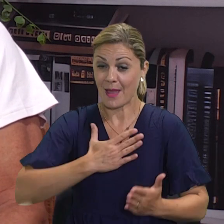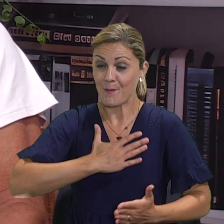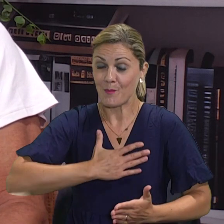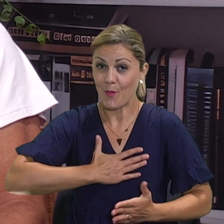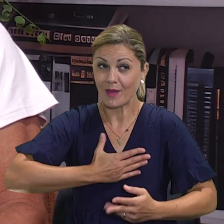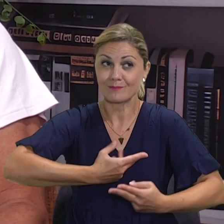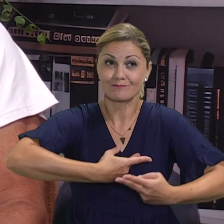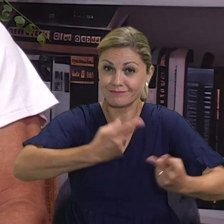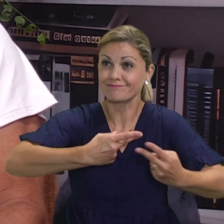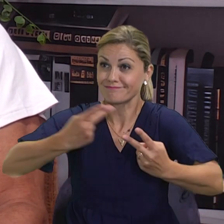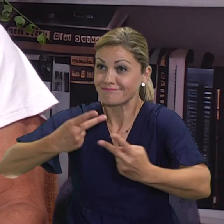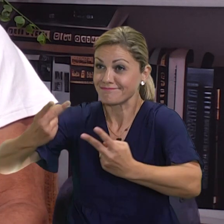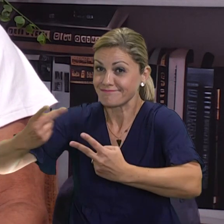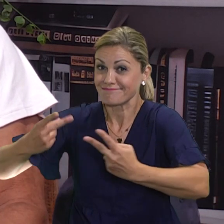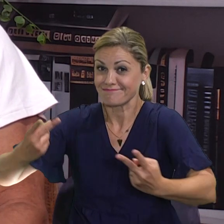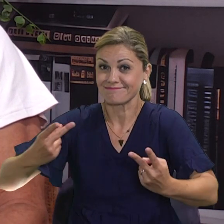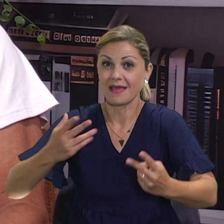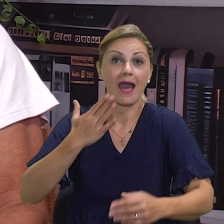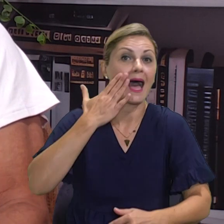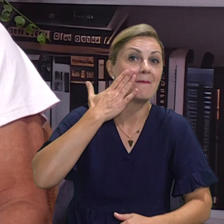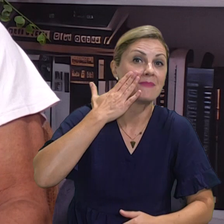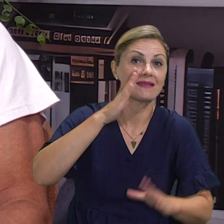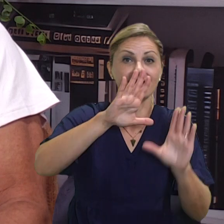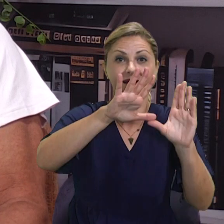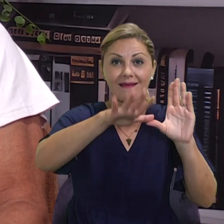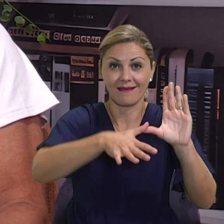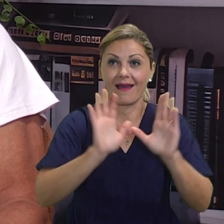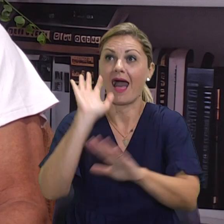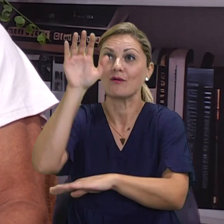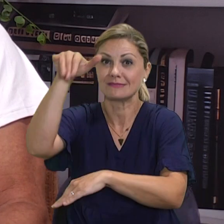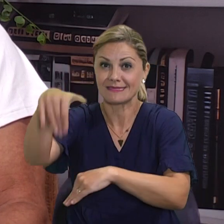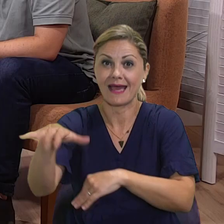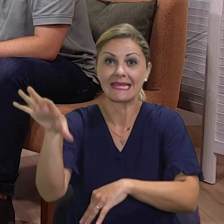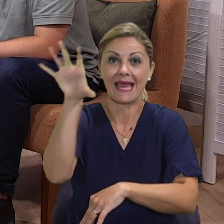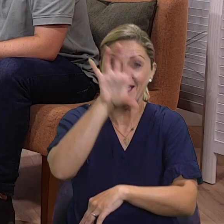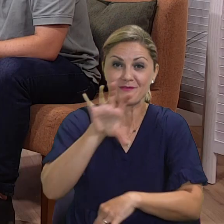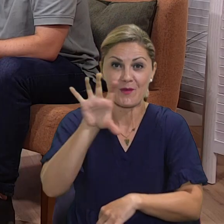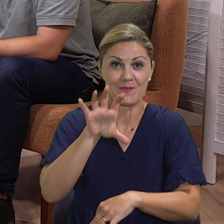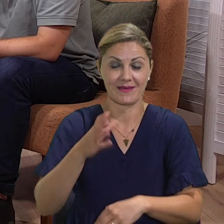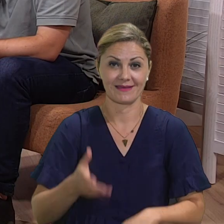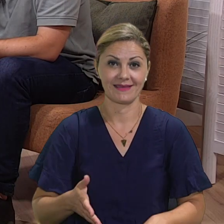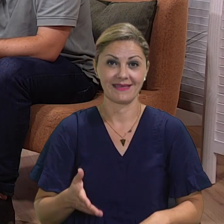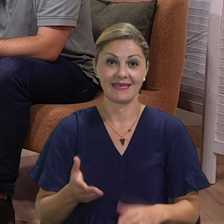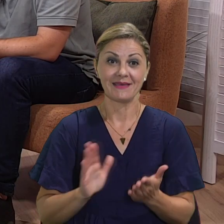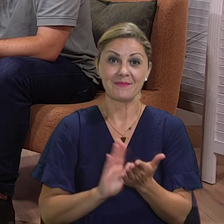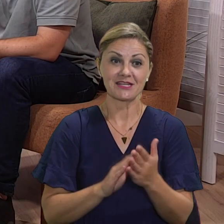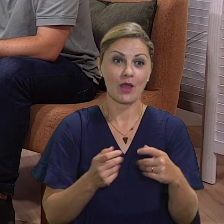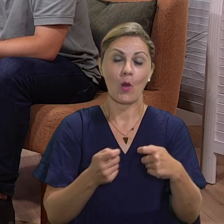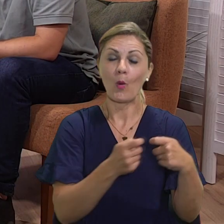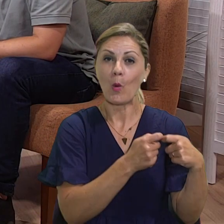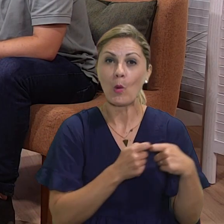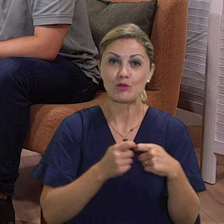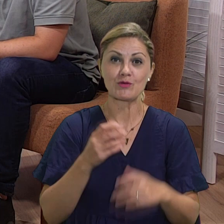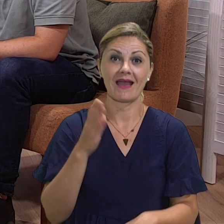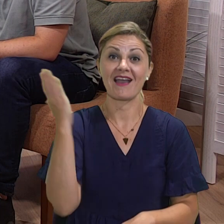sve kontinente? Na sve kontinente, šta su ta jedna udruga sa Hvara je uzela i tekst jedne